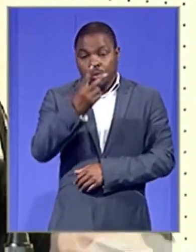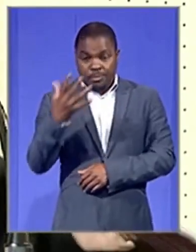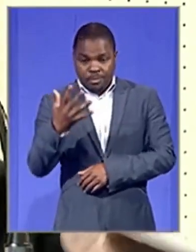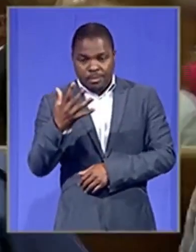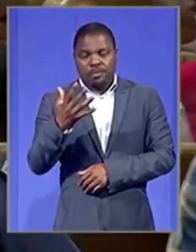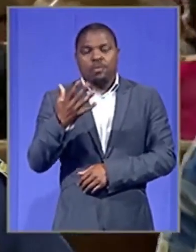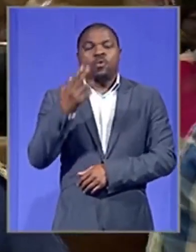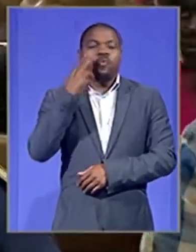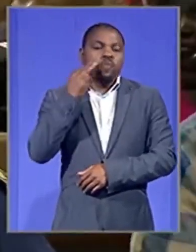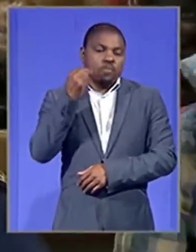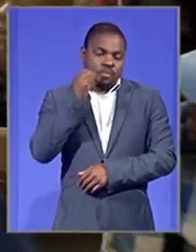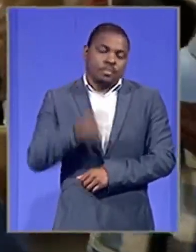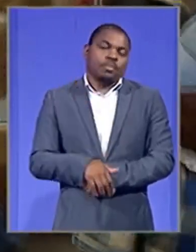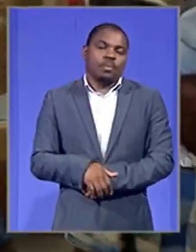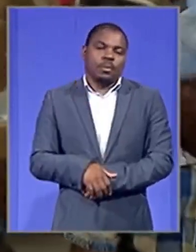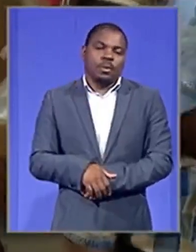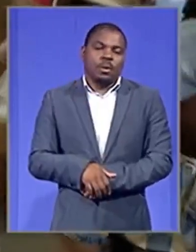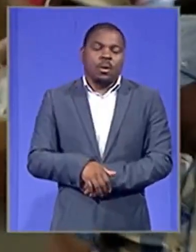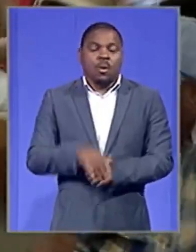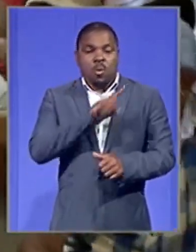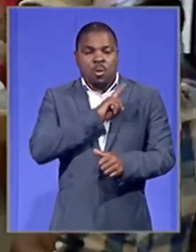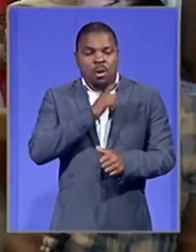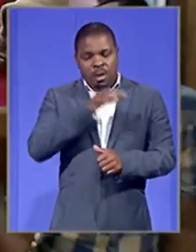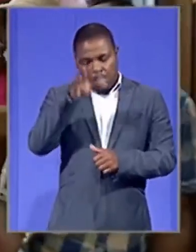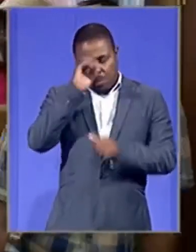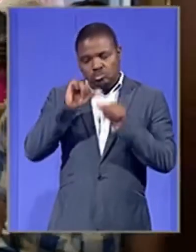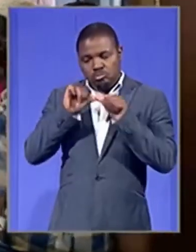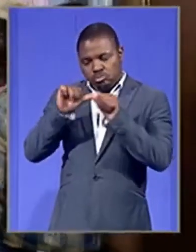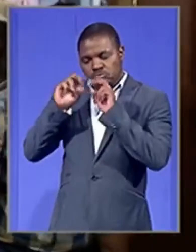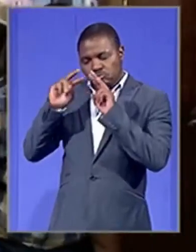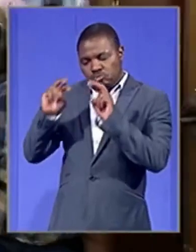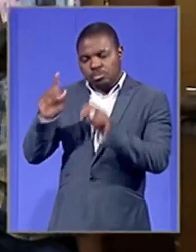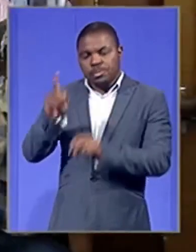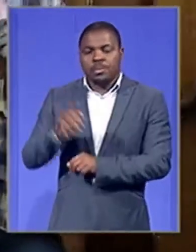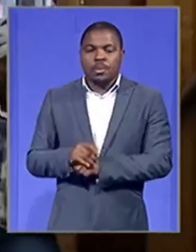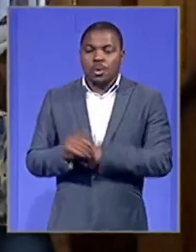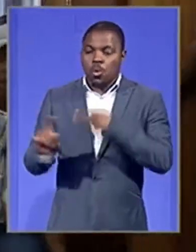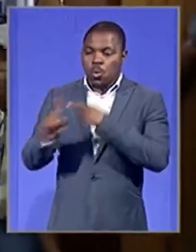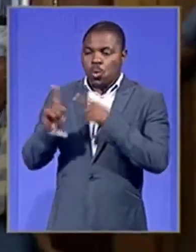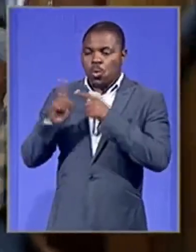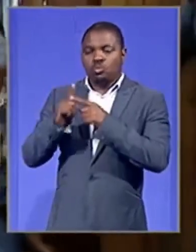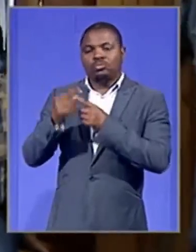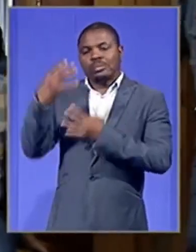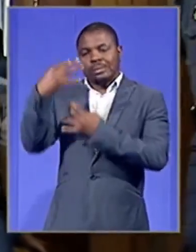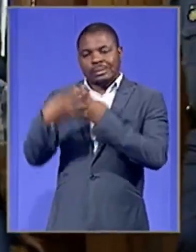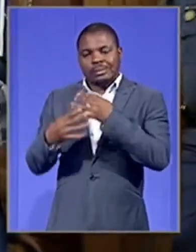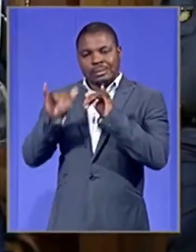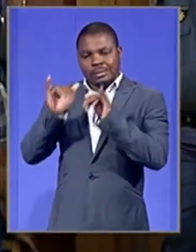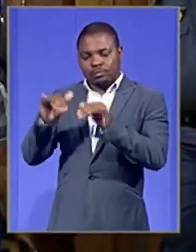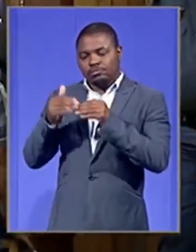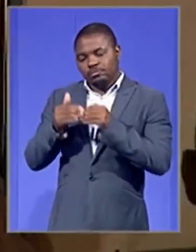25 Pudungwana bakeng sa dipatlisiso tsa sepolesa. Moqoswa o tla dula a ntse